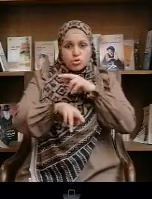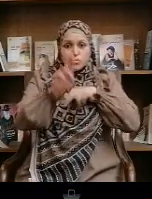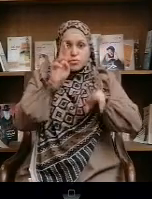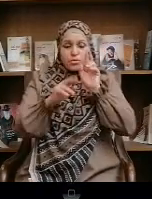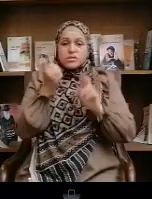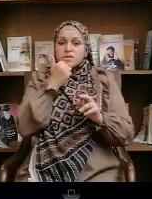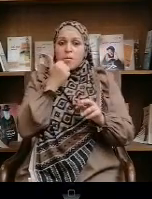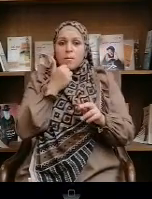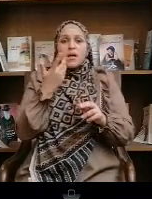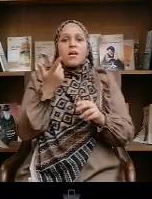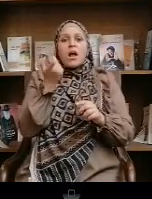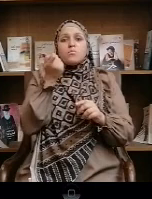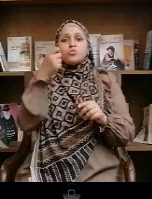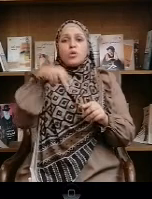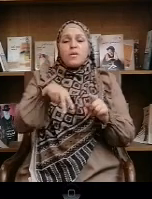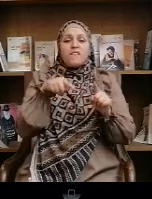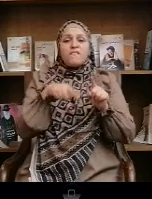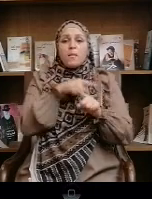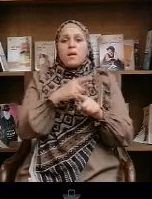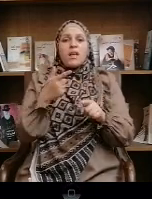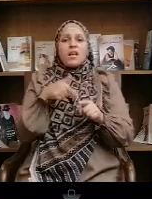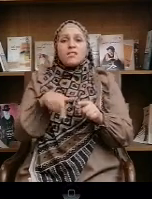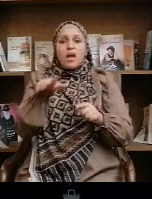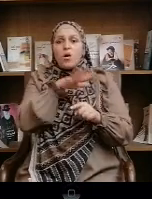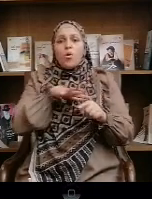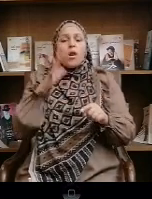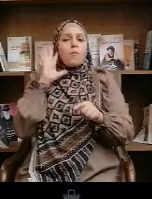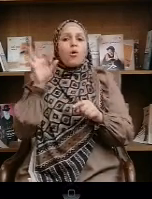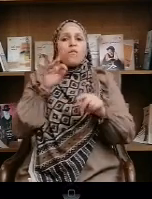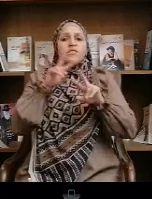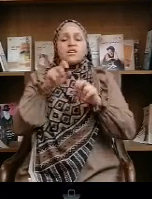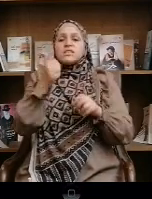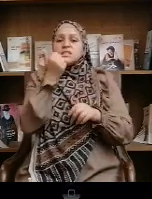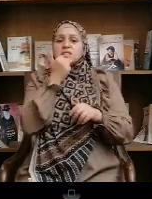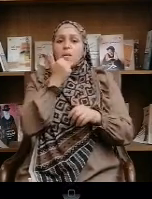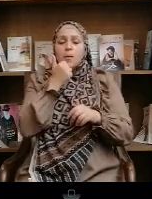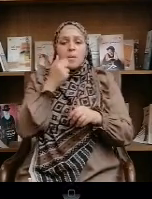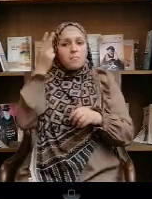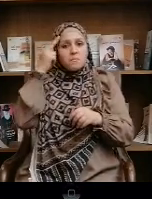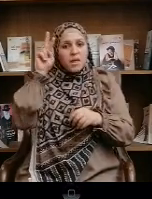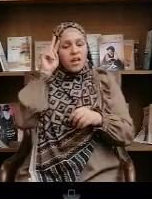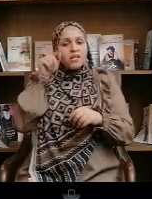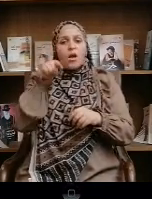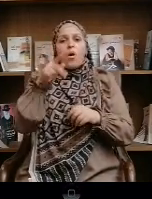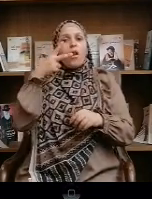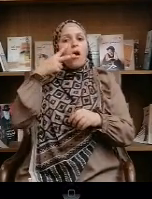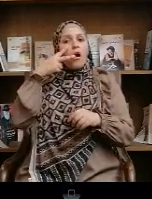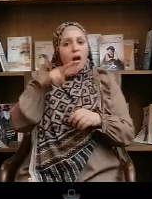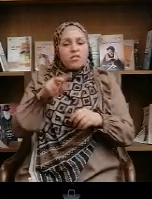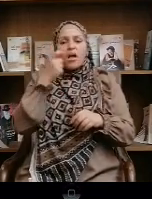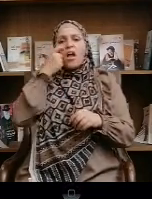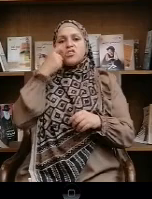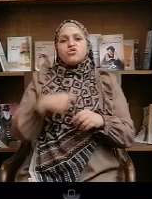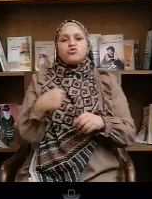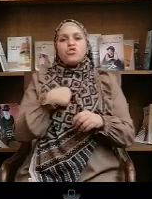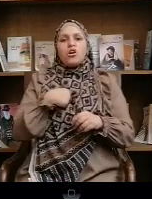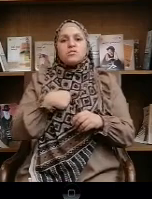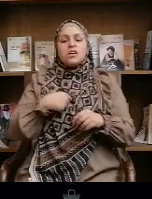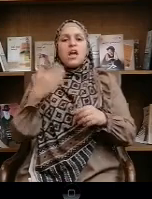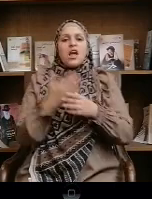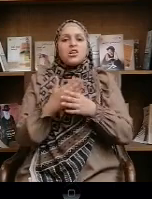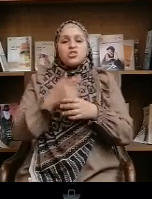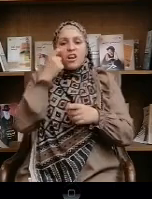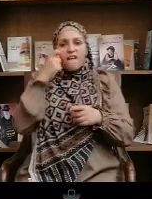الالكترونيه بنسبه يمكن 85% في احدث الدراسات بيكون السبب فيها الخطا البشري